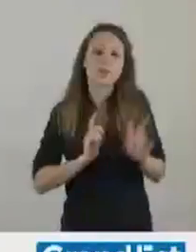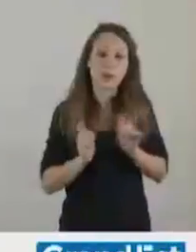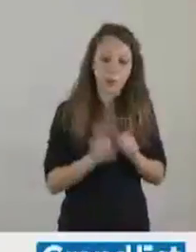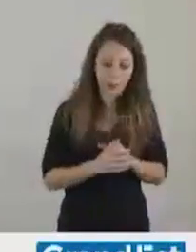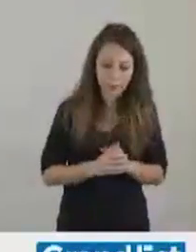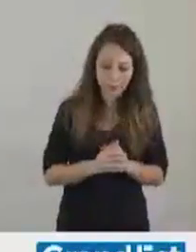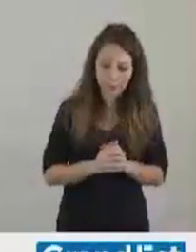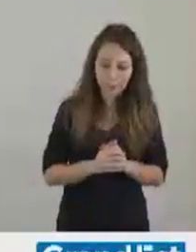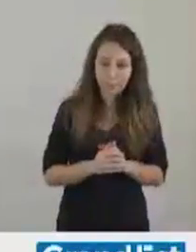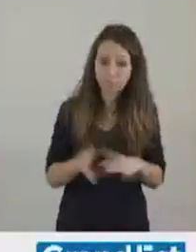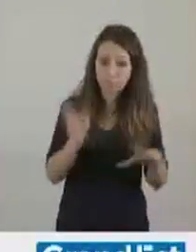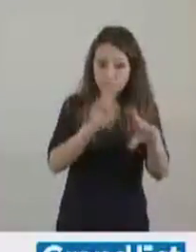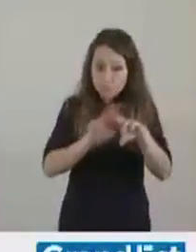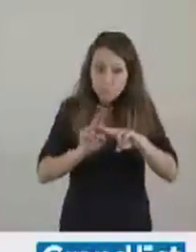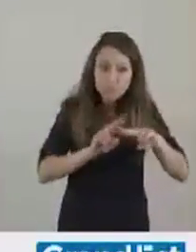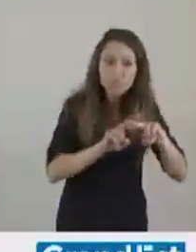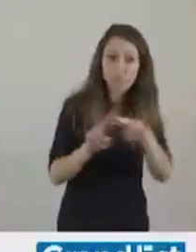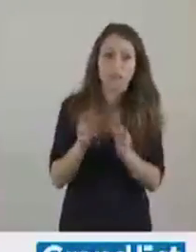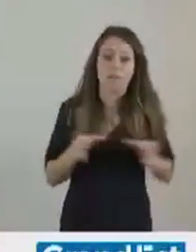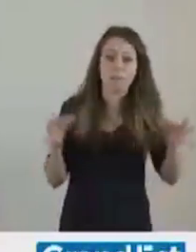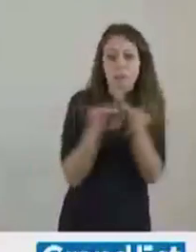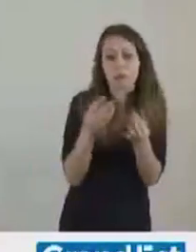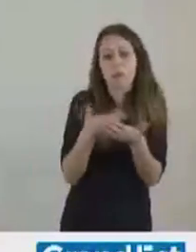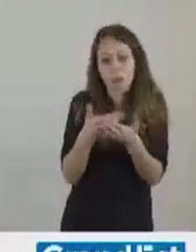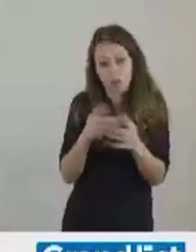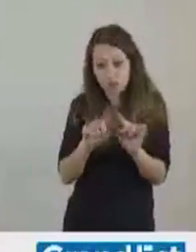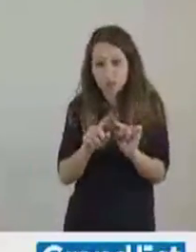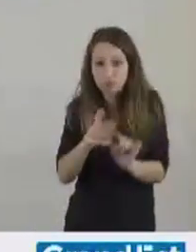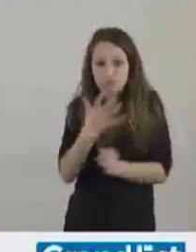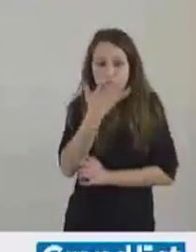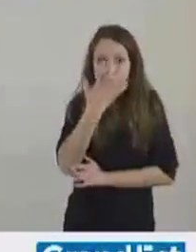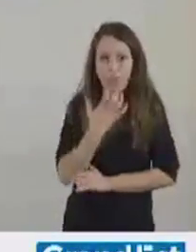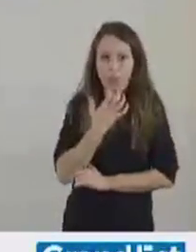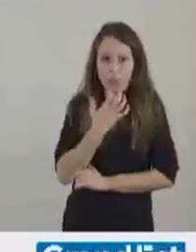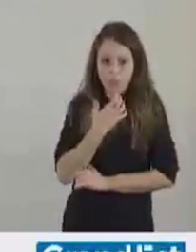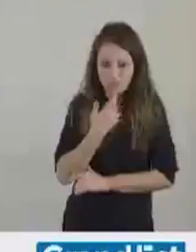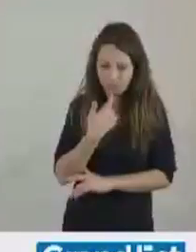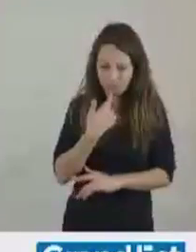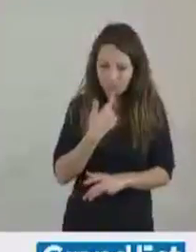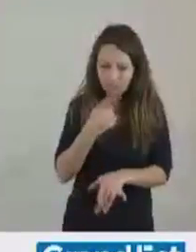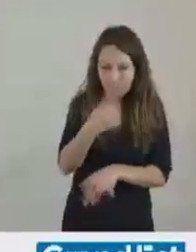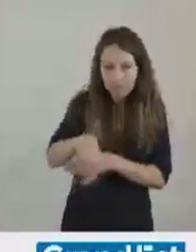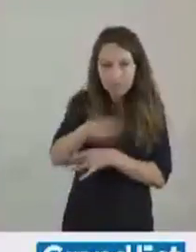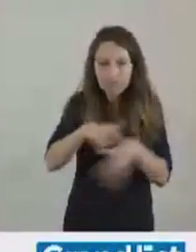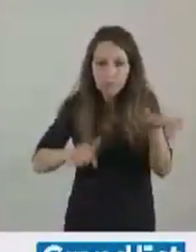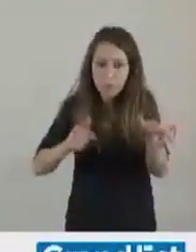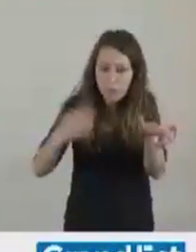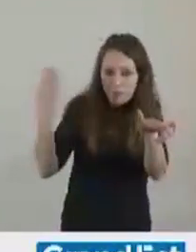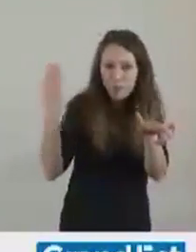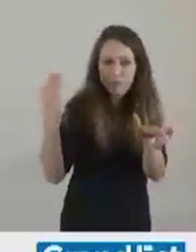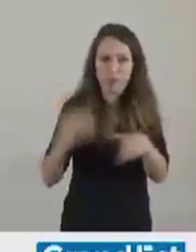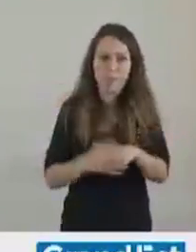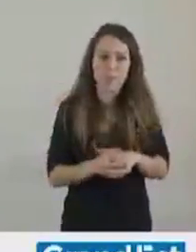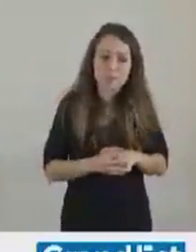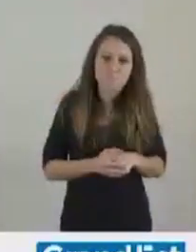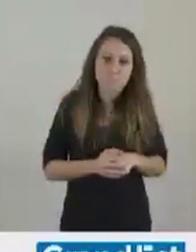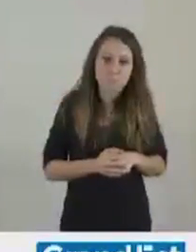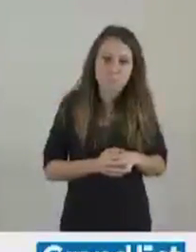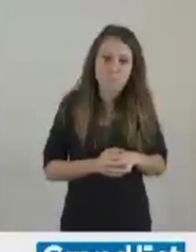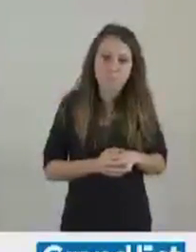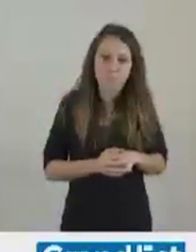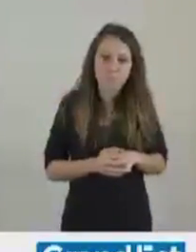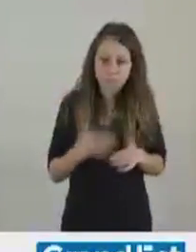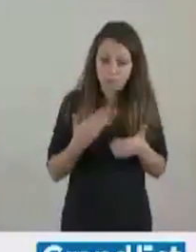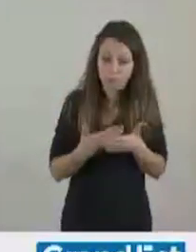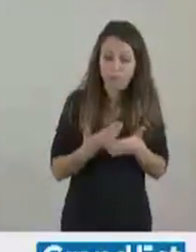L'aménagement du territoire, c'est quelque chose de sérieux. C'est une véritable attente. C'est une véritable attente parce que dans